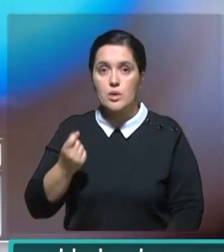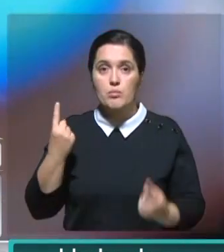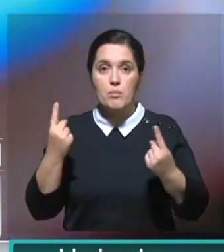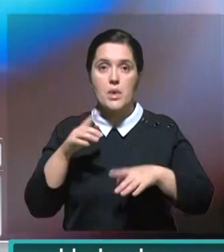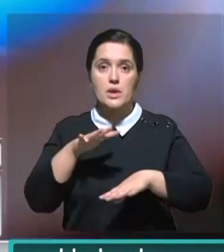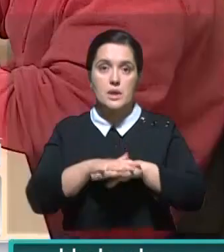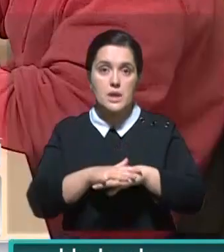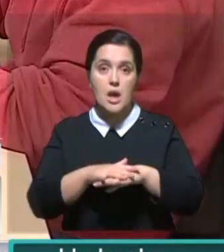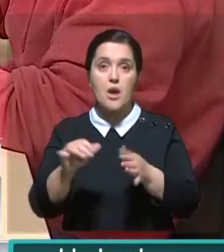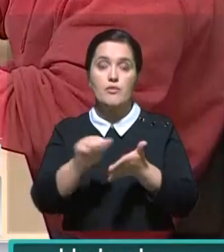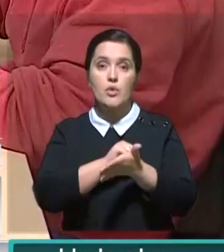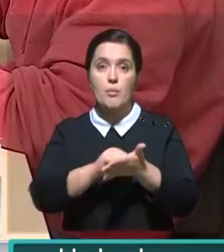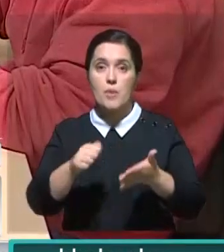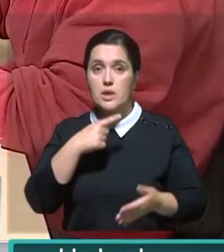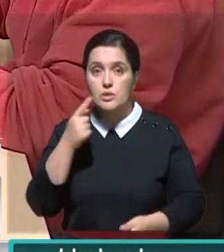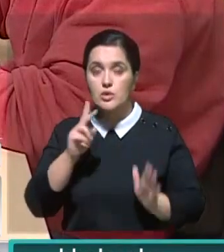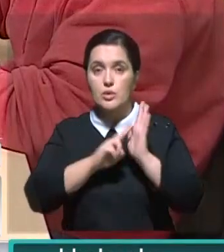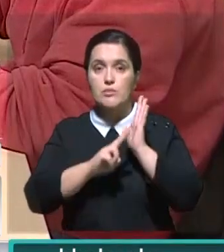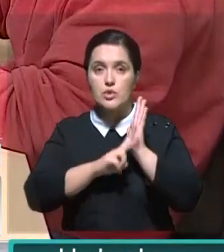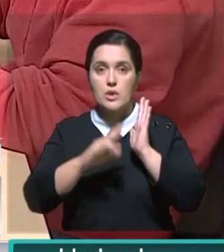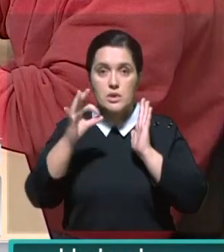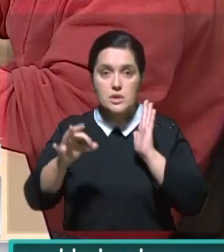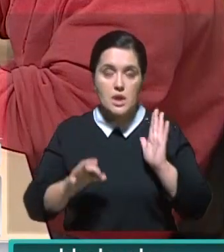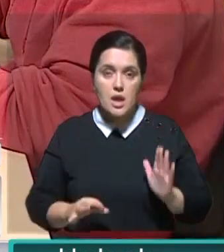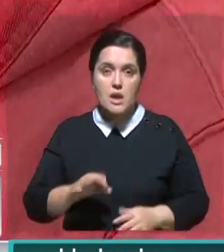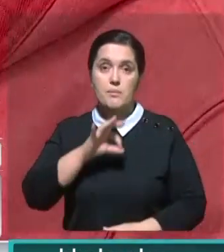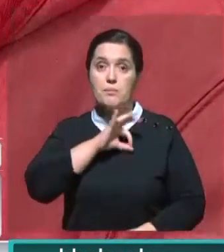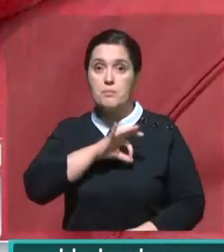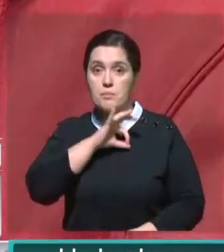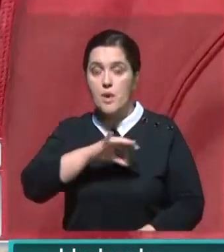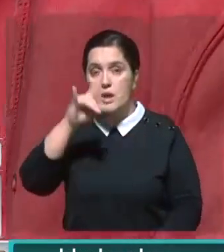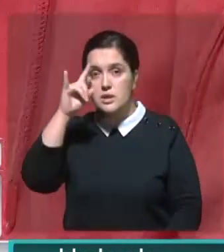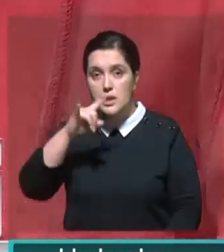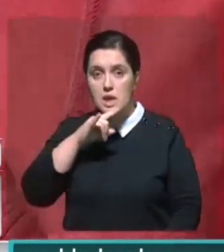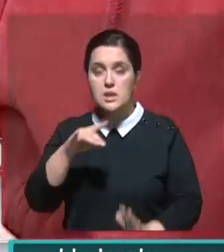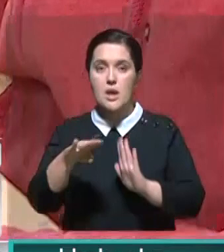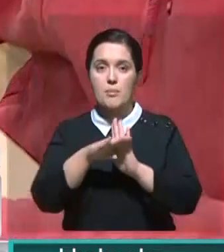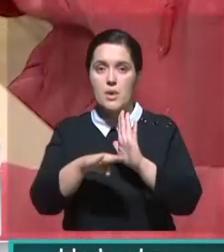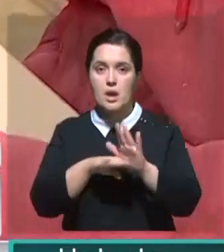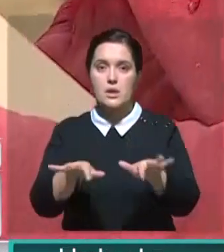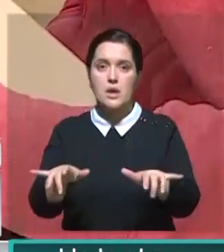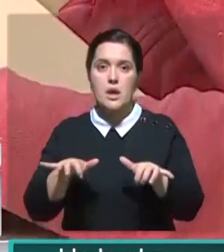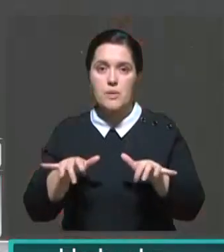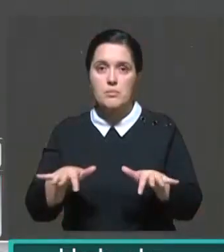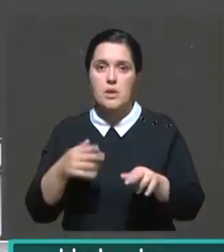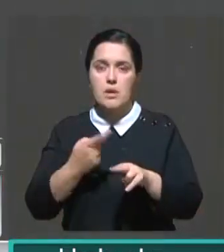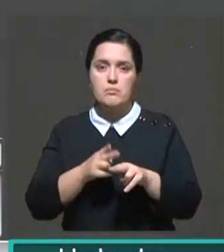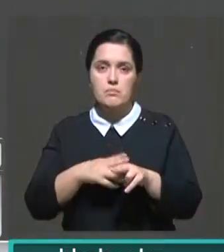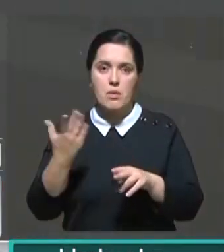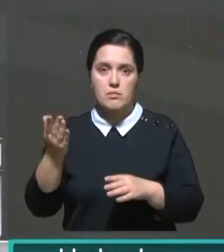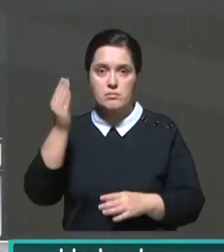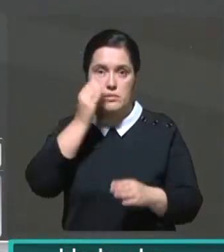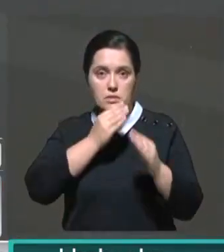нескольких крупных банках страны. Кроме того, в документе отмечается, что более 70% используемого в Казахстане программного